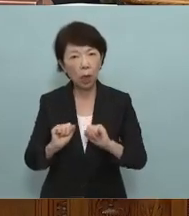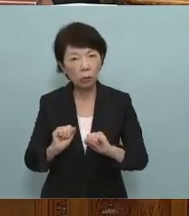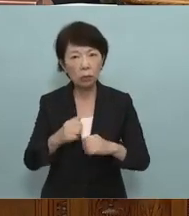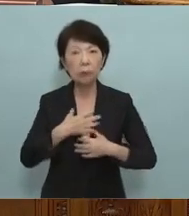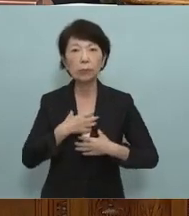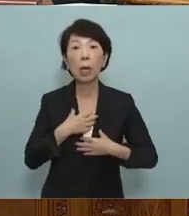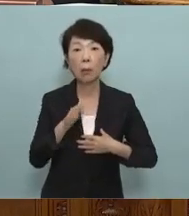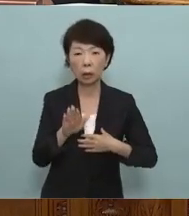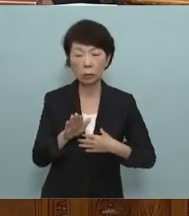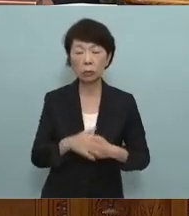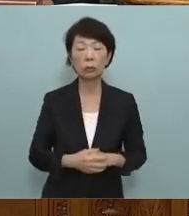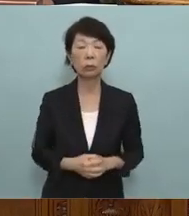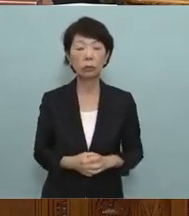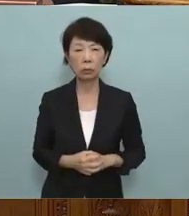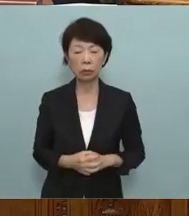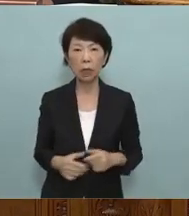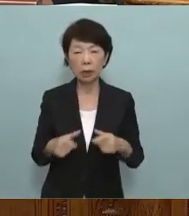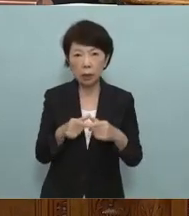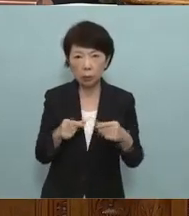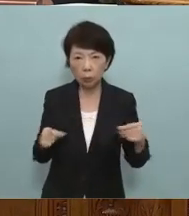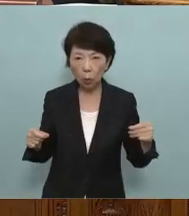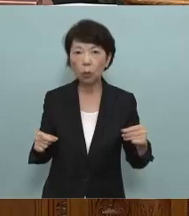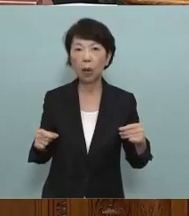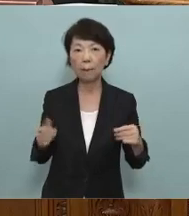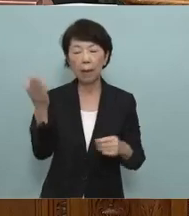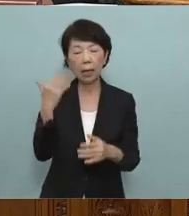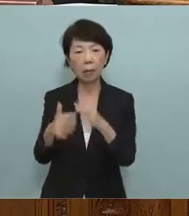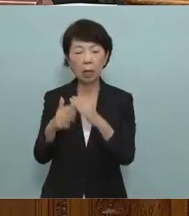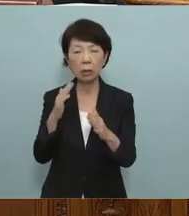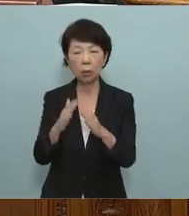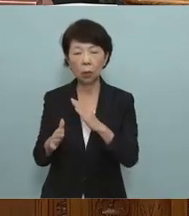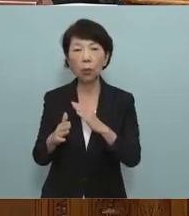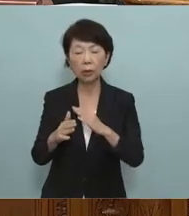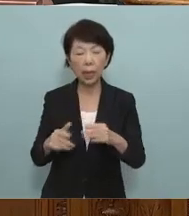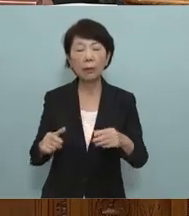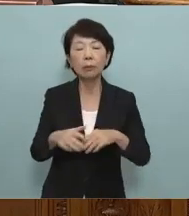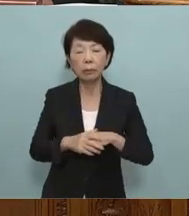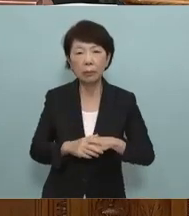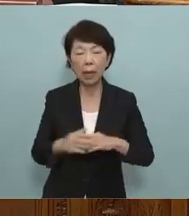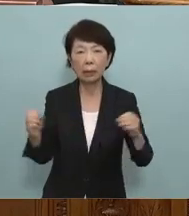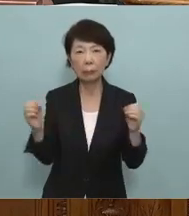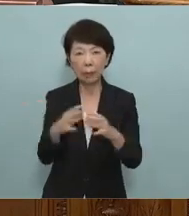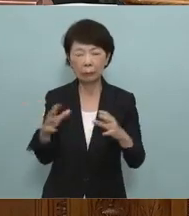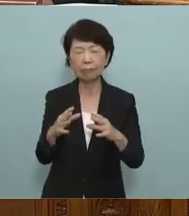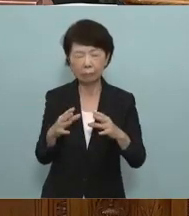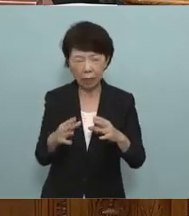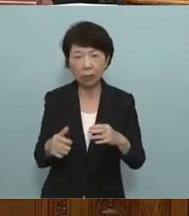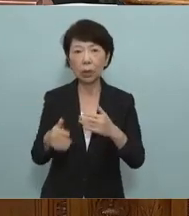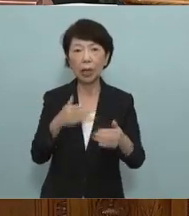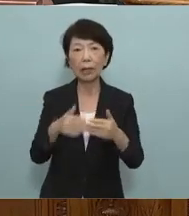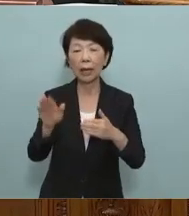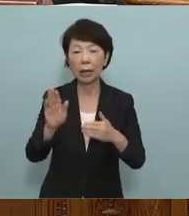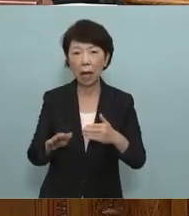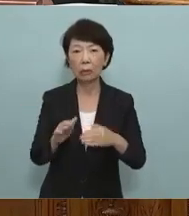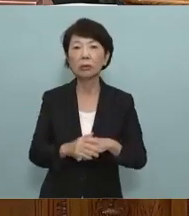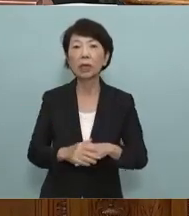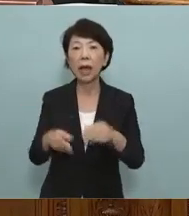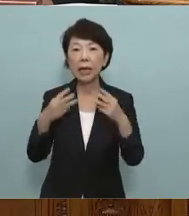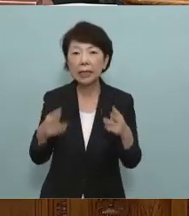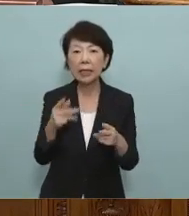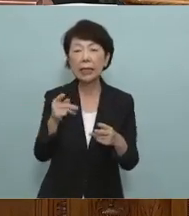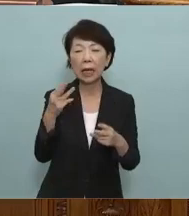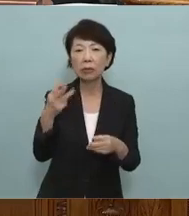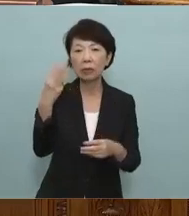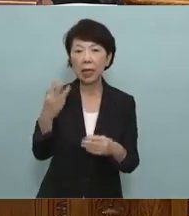さえあります。我が国は唯一の戦争被爆国として国是である非核三原則を堅持し、